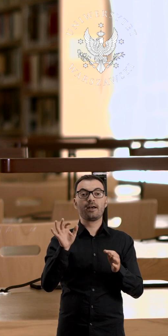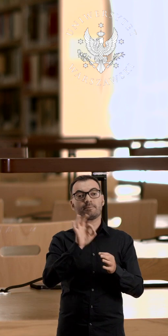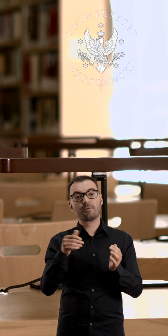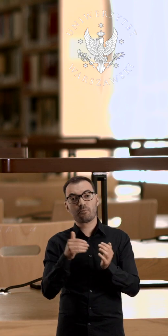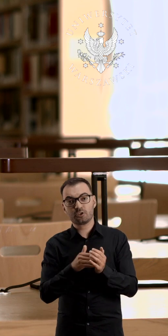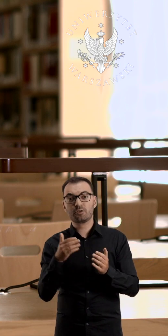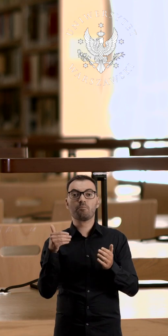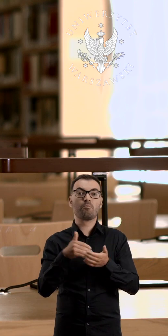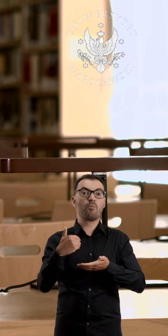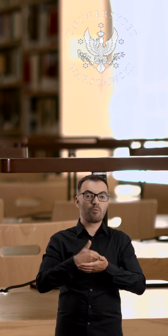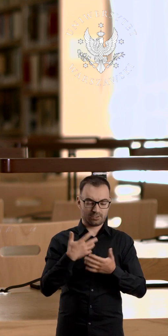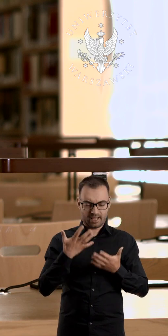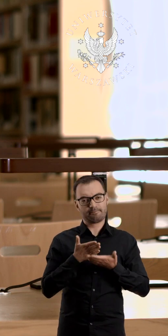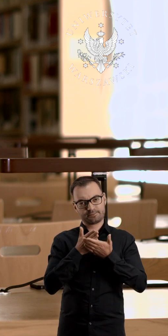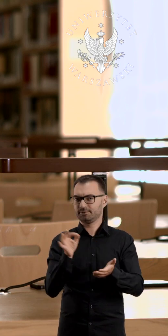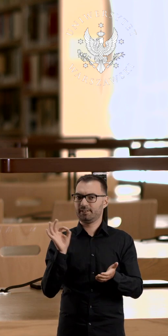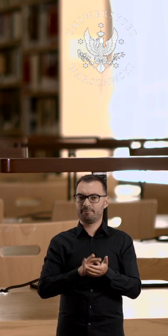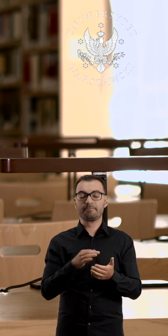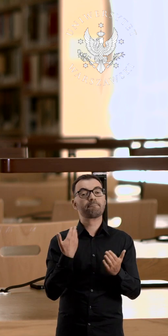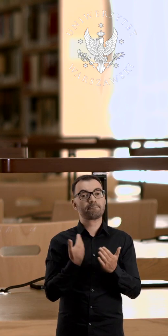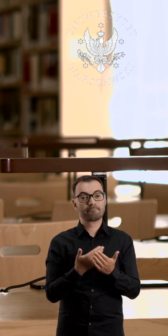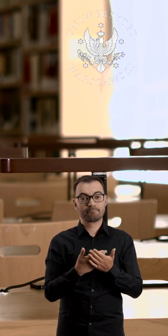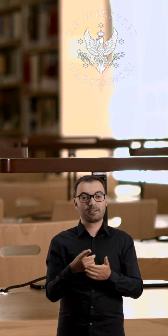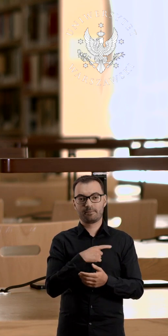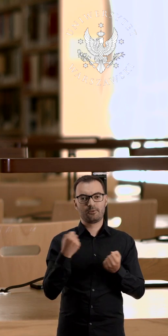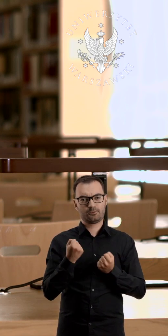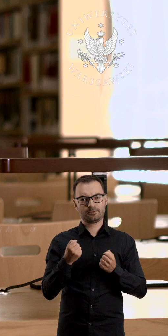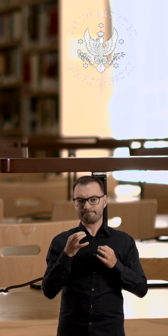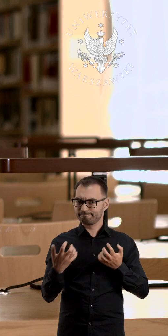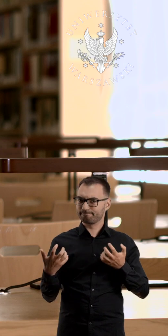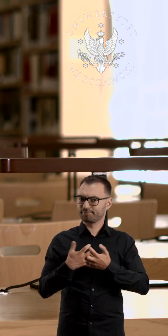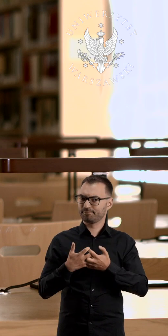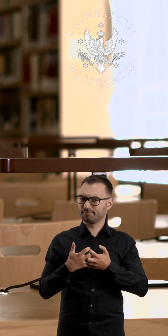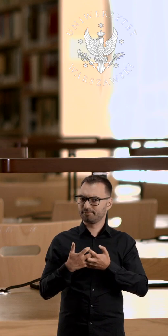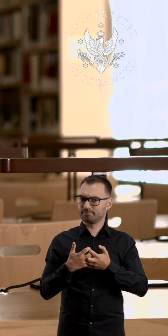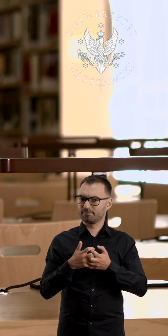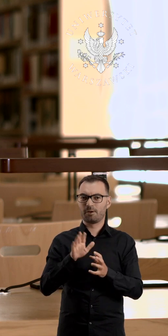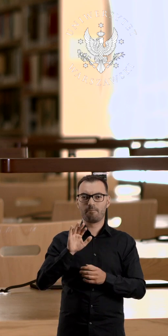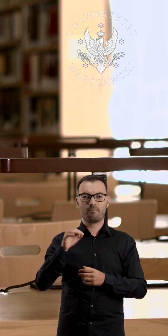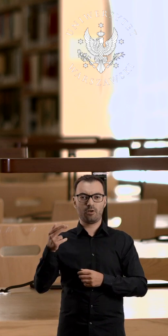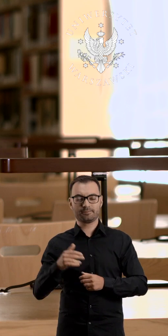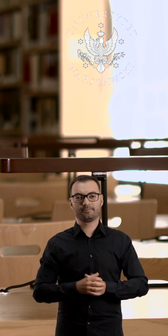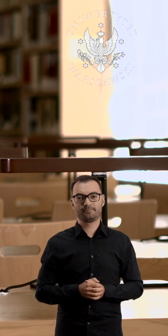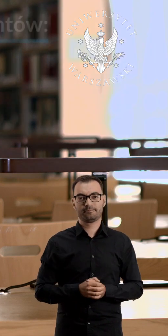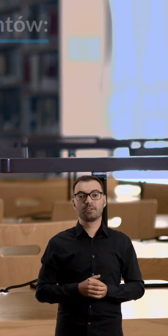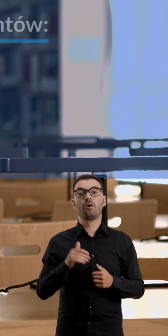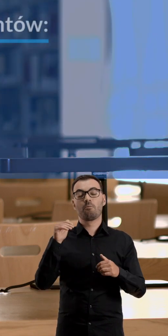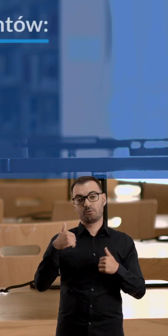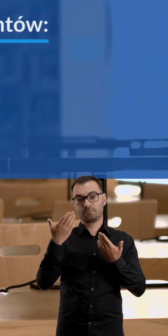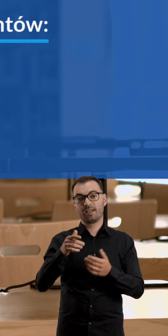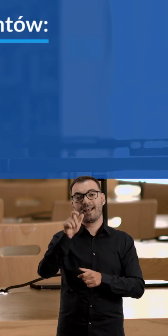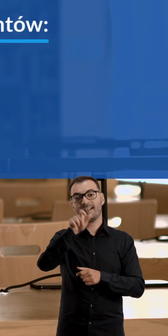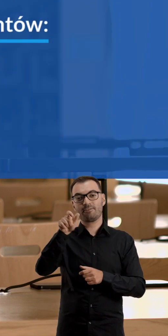ze specjalnymi potrzebami. Dzieje się tak dzięki naszej bardzo bliskiej współpracy z BON-em. Mogą Państwo uzyskać